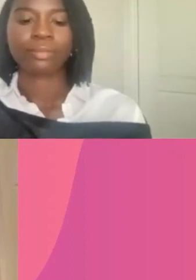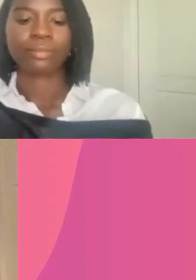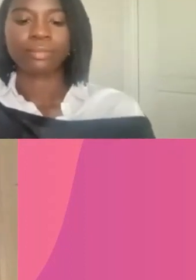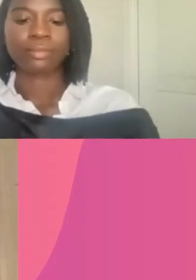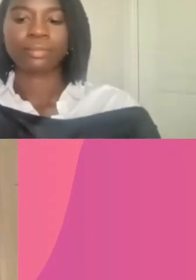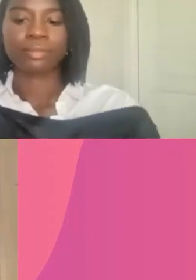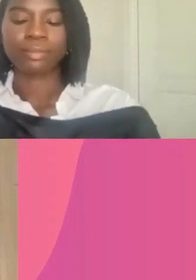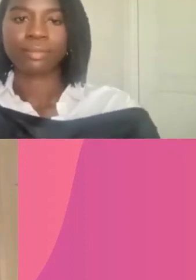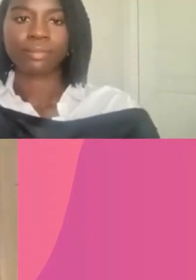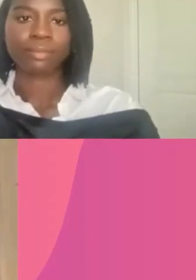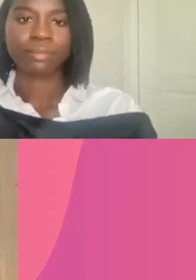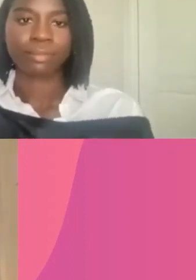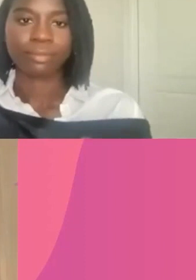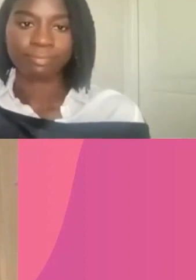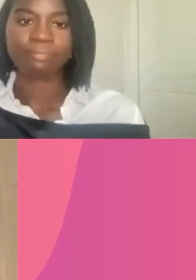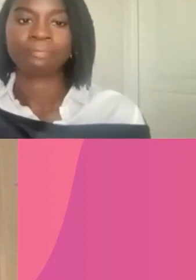Et le problème